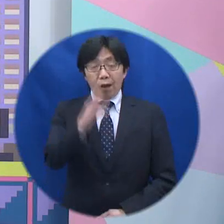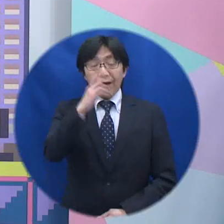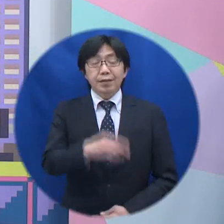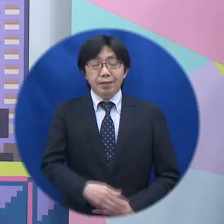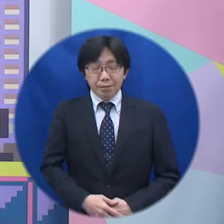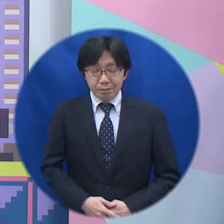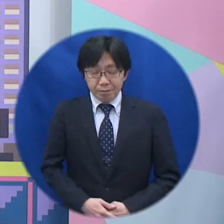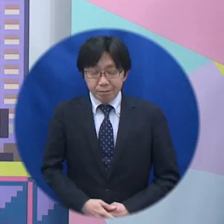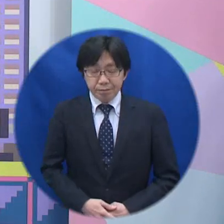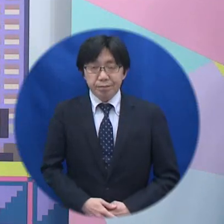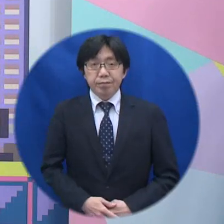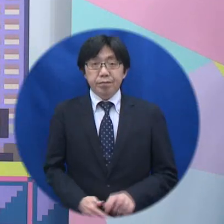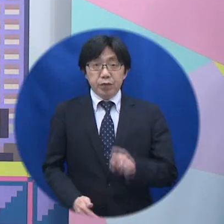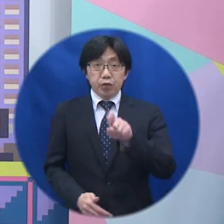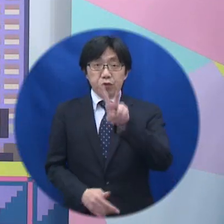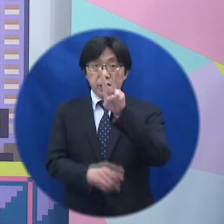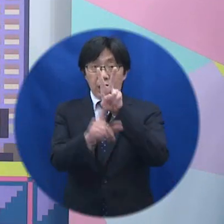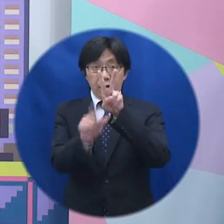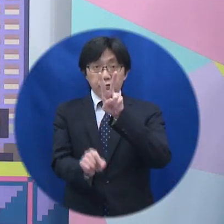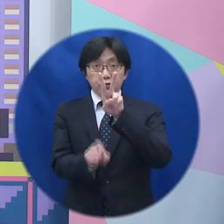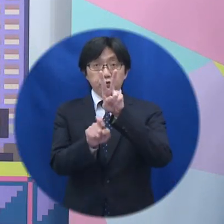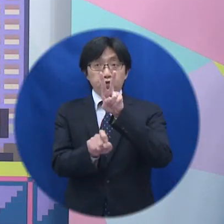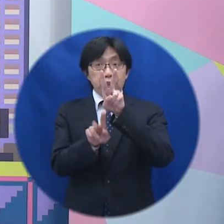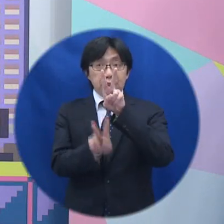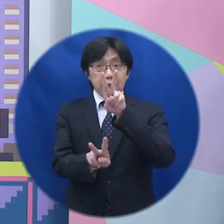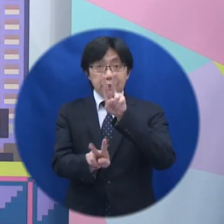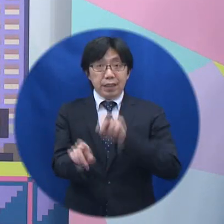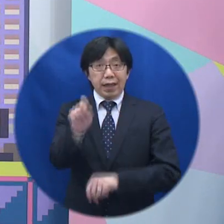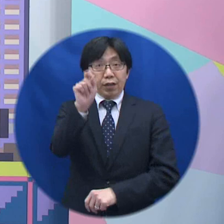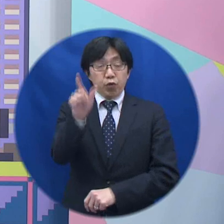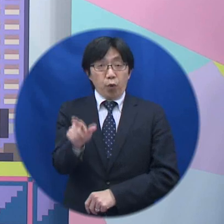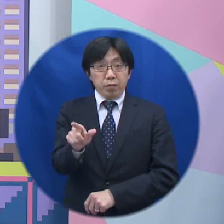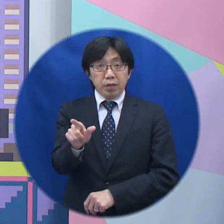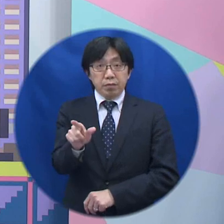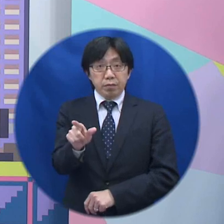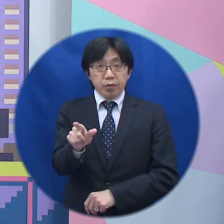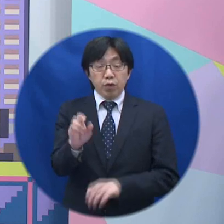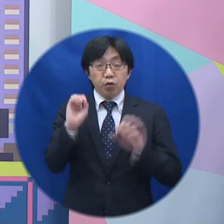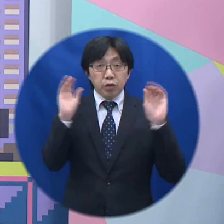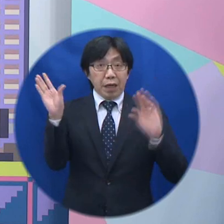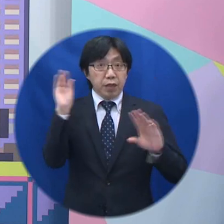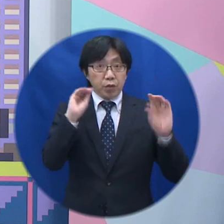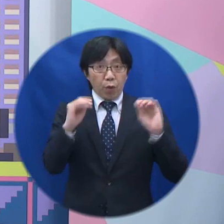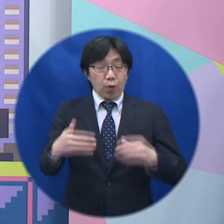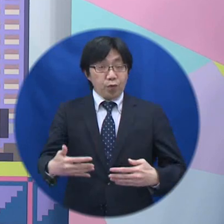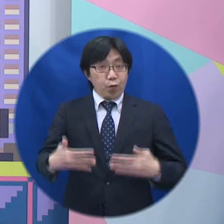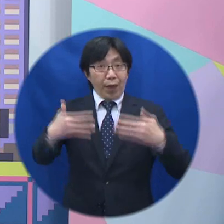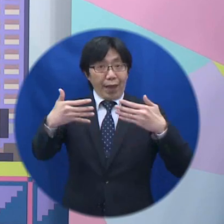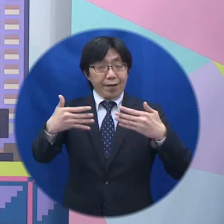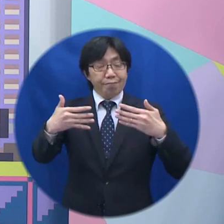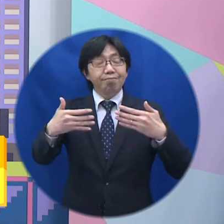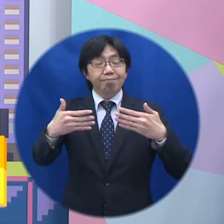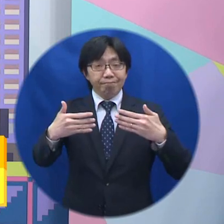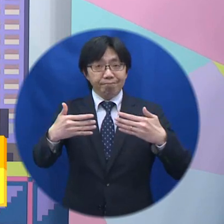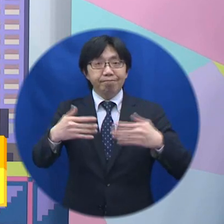こんにちは。12月12日月曜日、豊島情報スクエアです